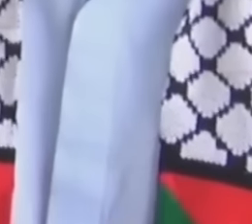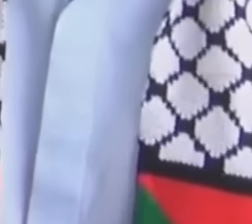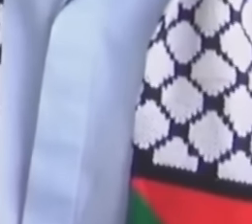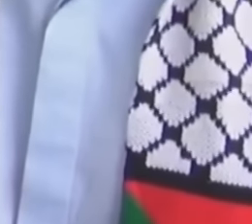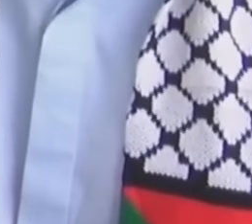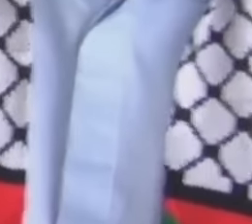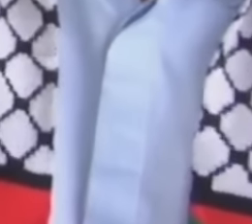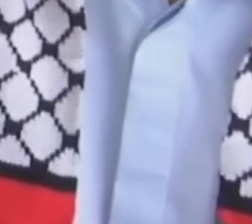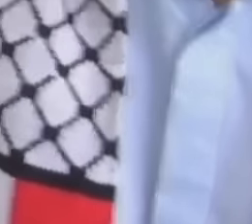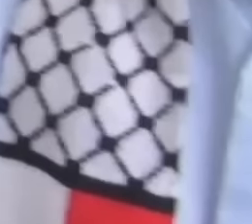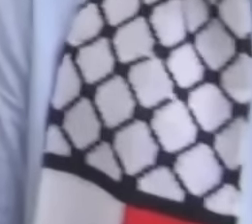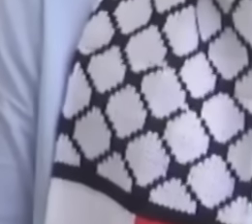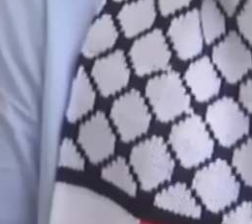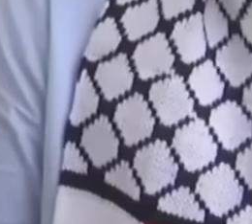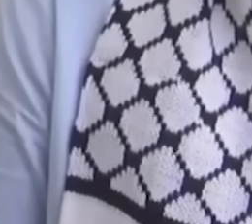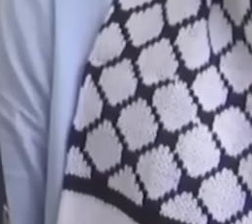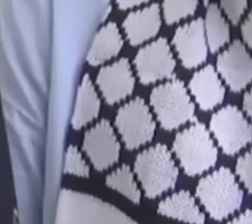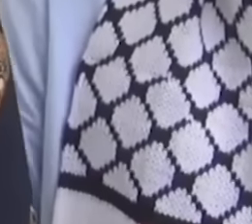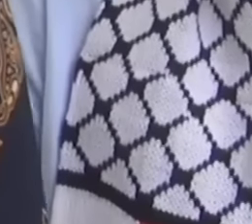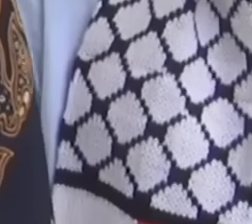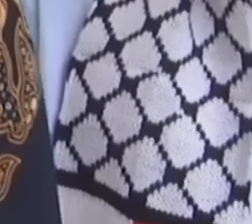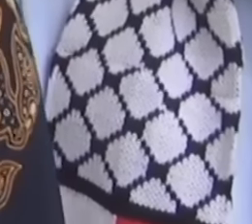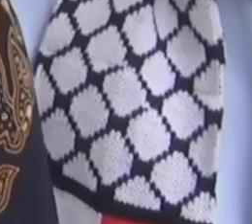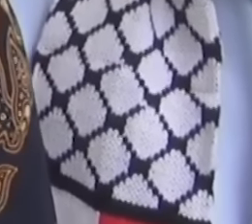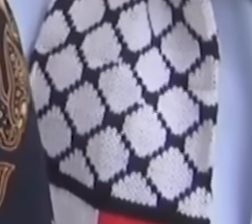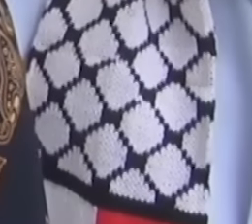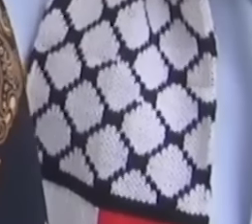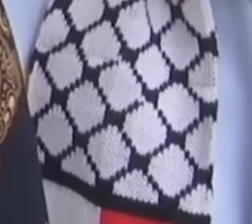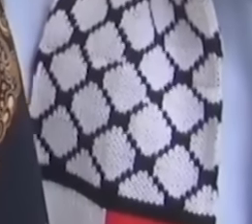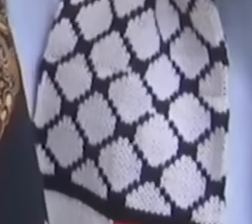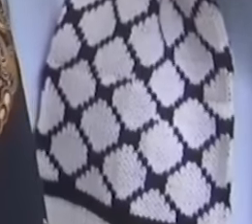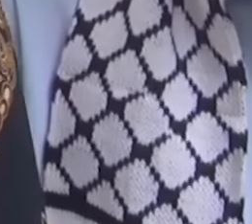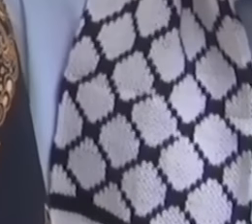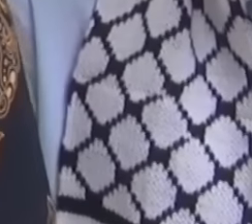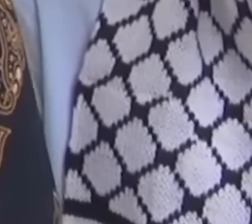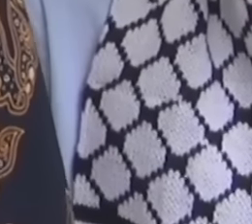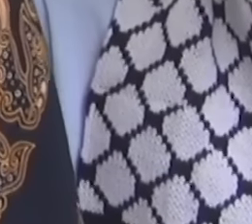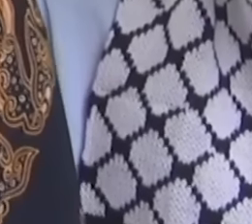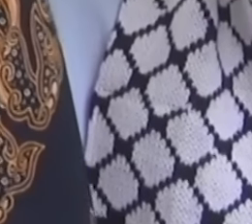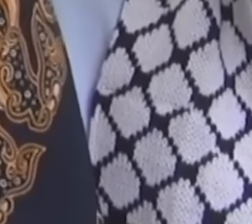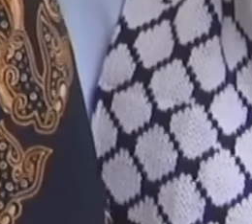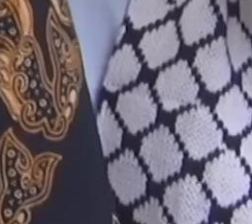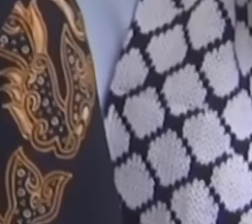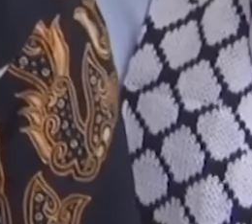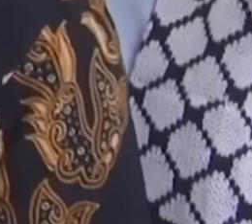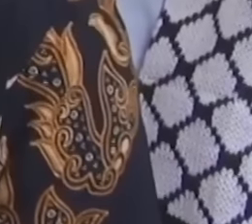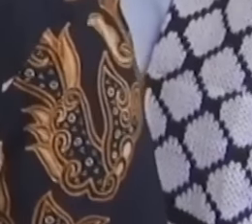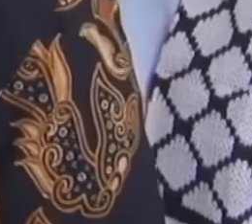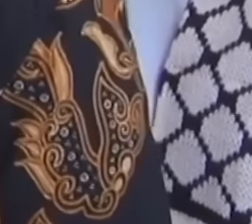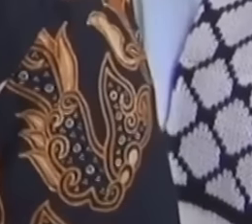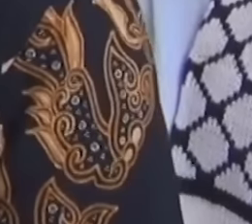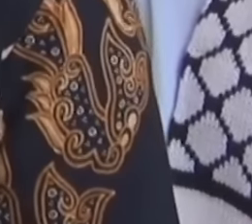Beliau kita sudah sepakat, sudah menyampaikan kepada ketua lingkungan